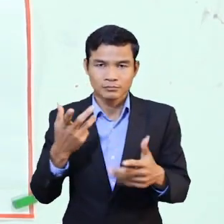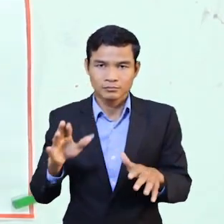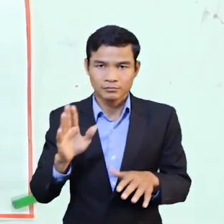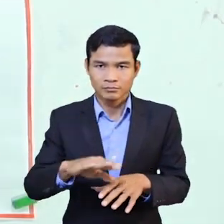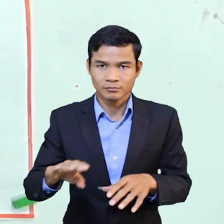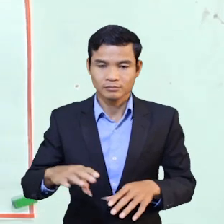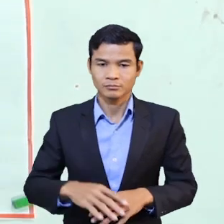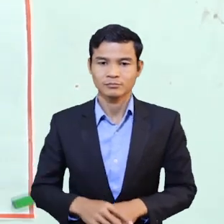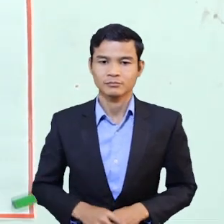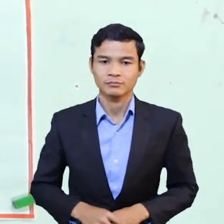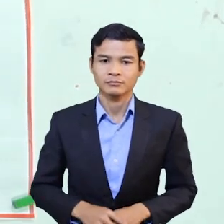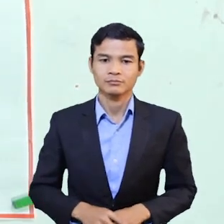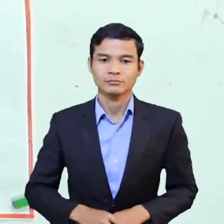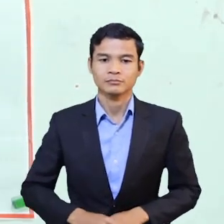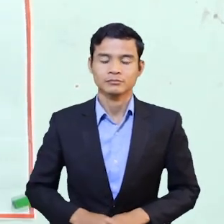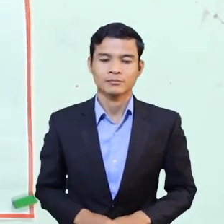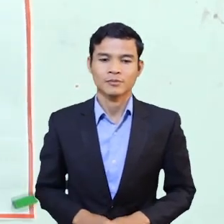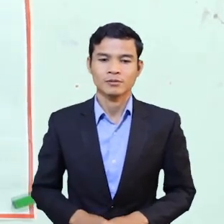chà.